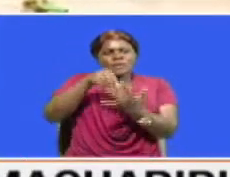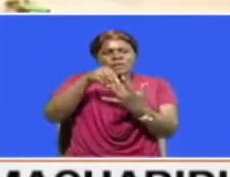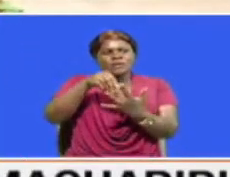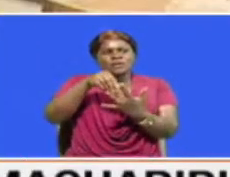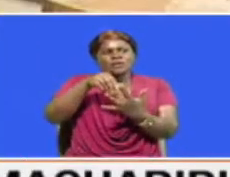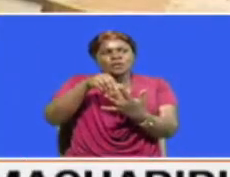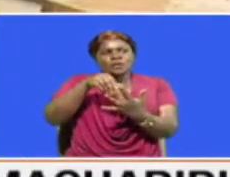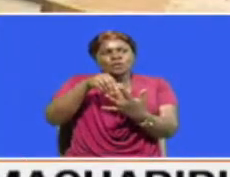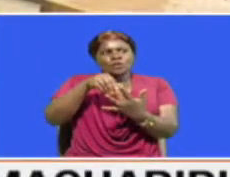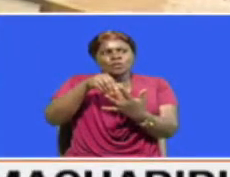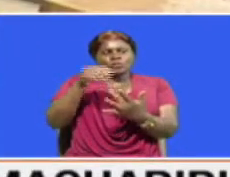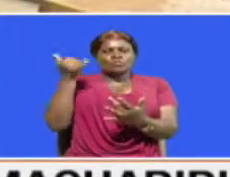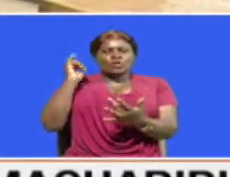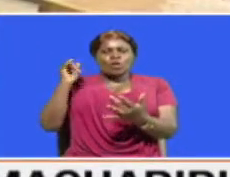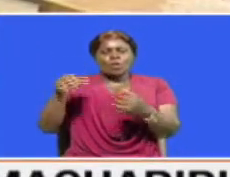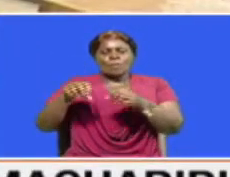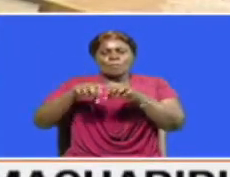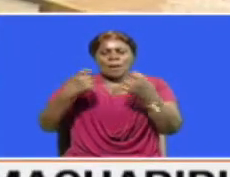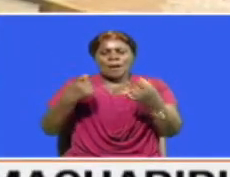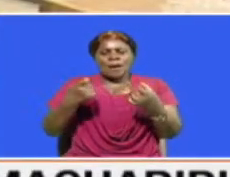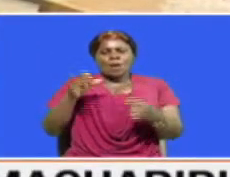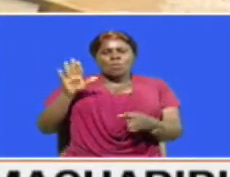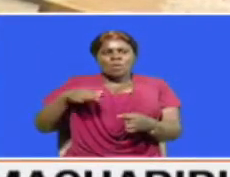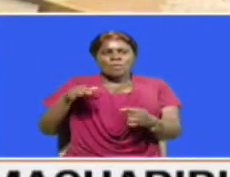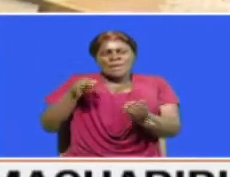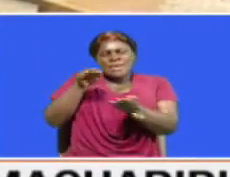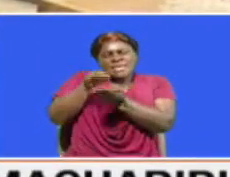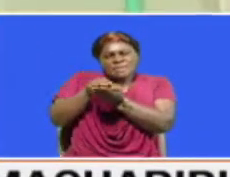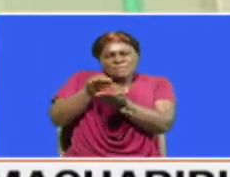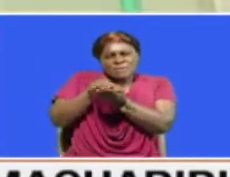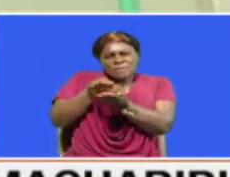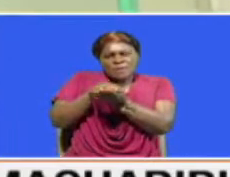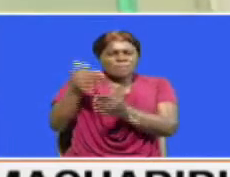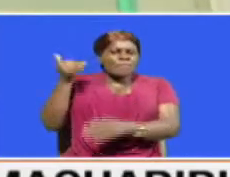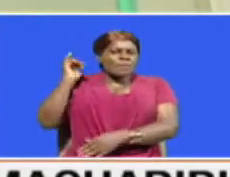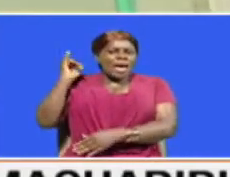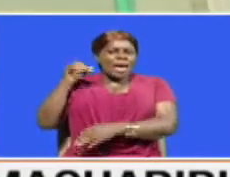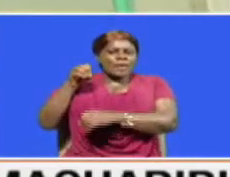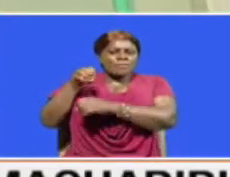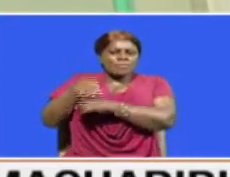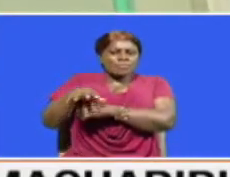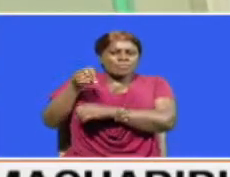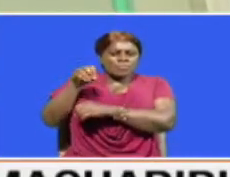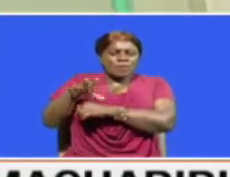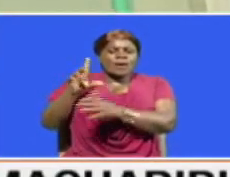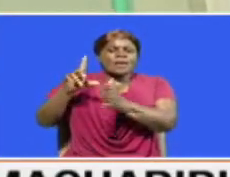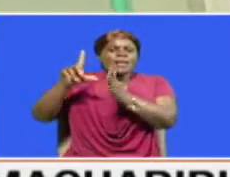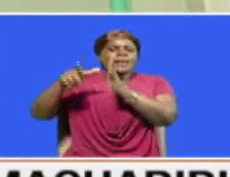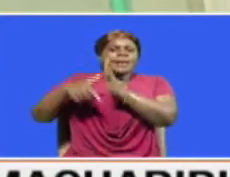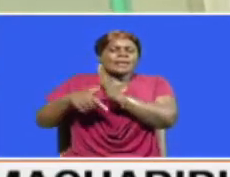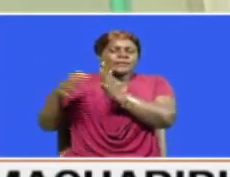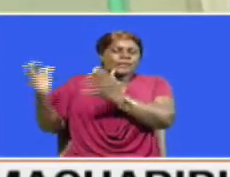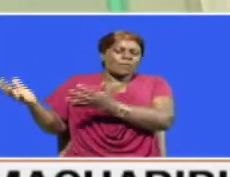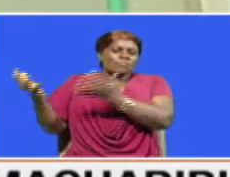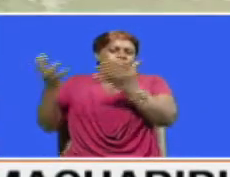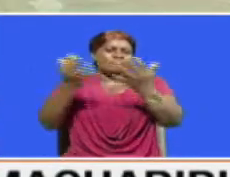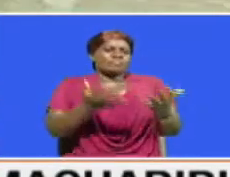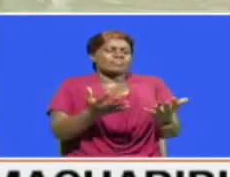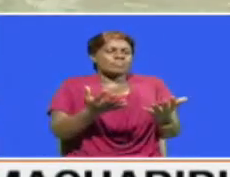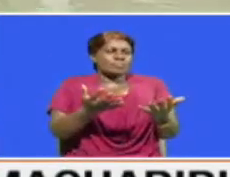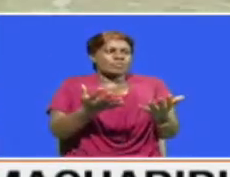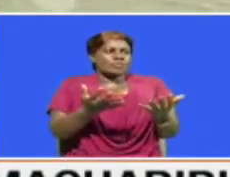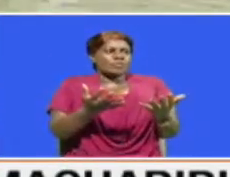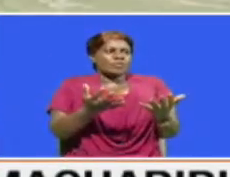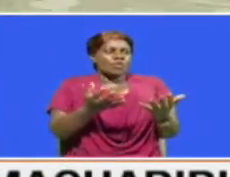kuangulia samaki. Hapa samaki wa kike huwekwa eneo maalum ili kutaga mayai, ambayo baadaye huchukuliwa na kuweka kwenye